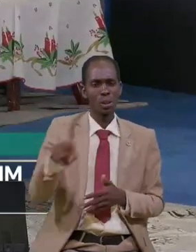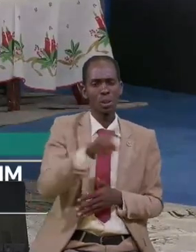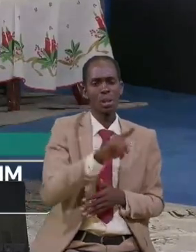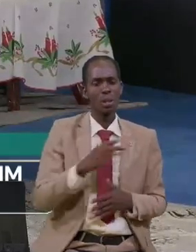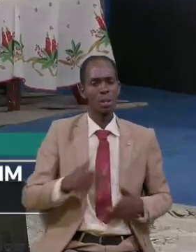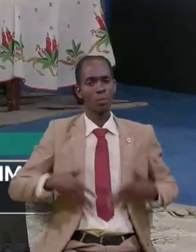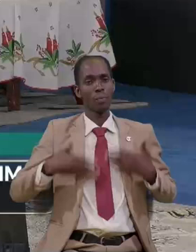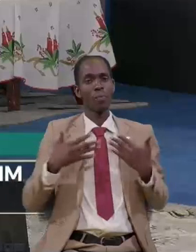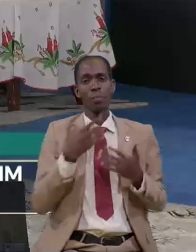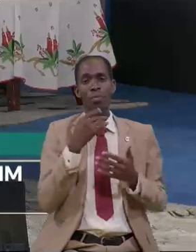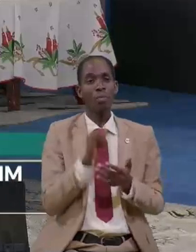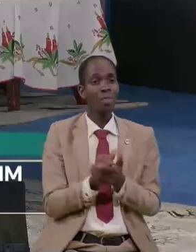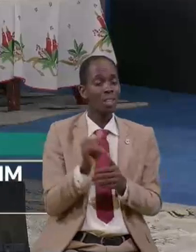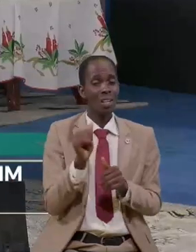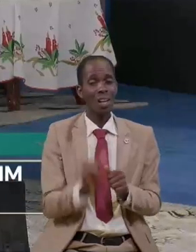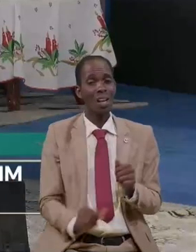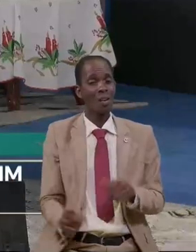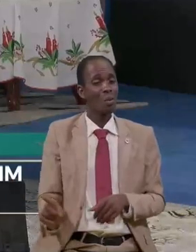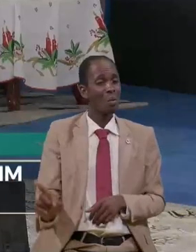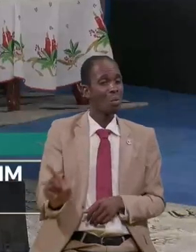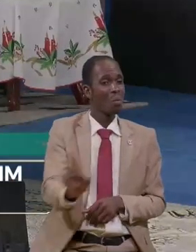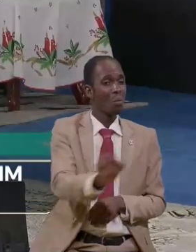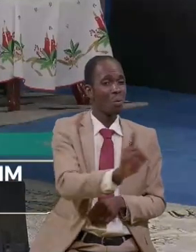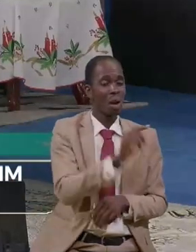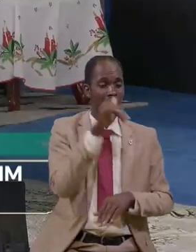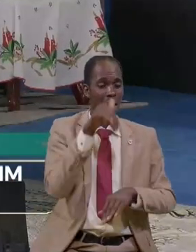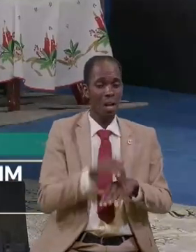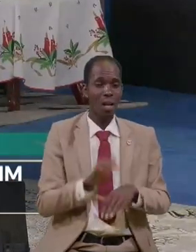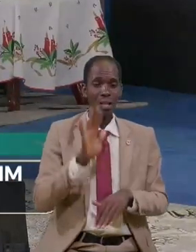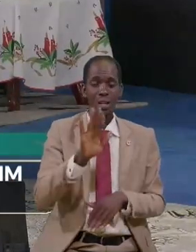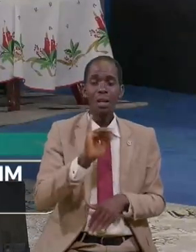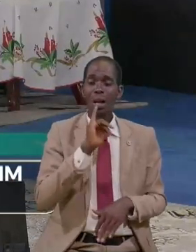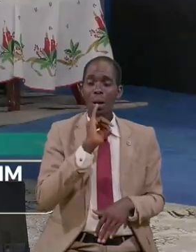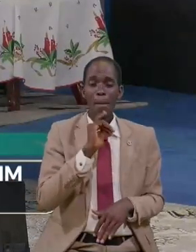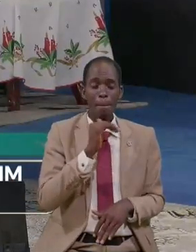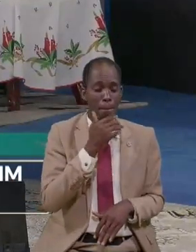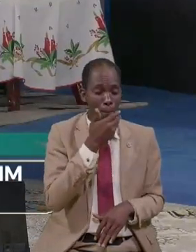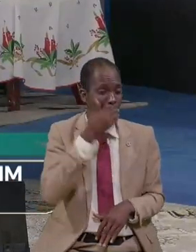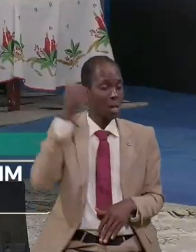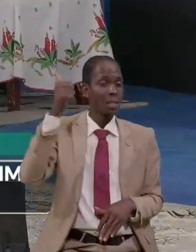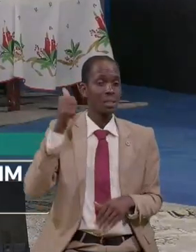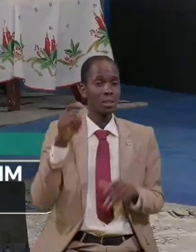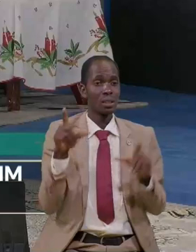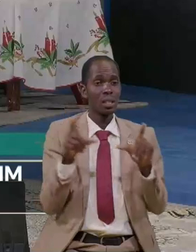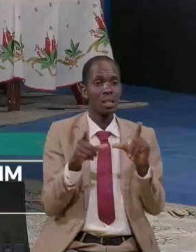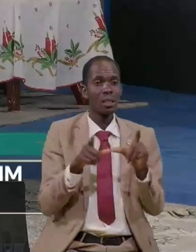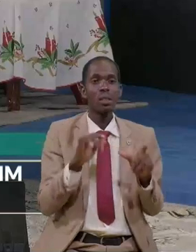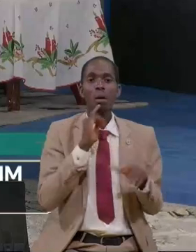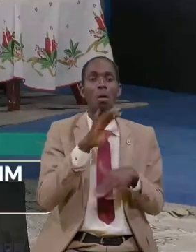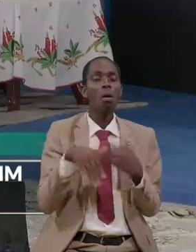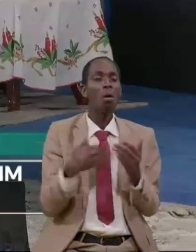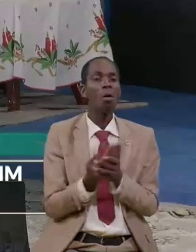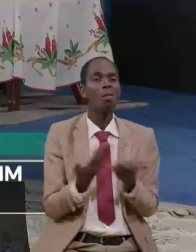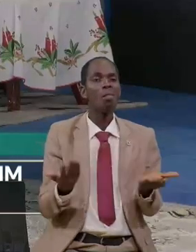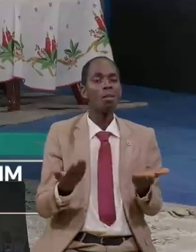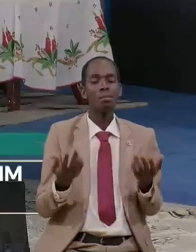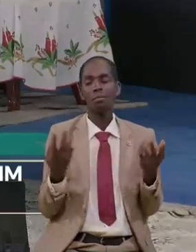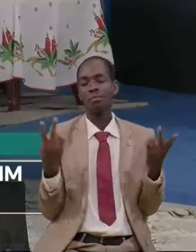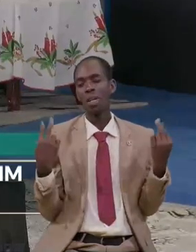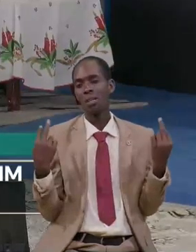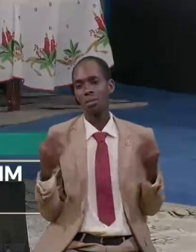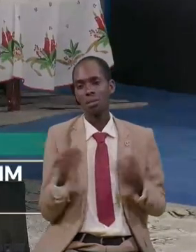tout homme à son meilleur état, la vanité.